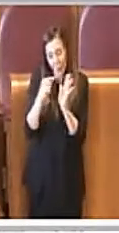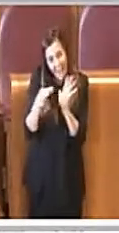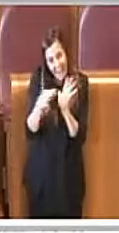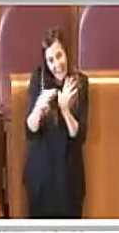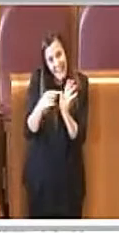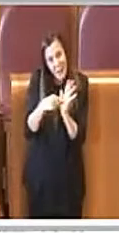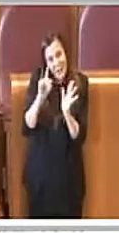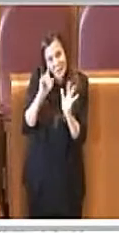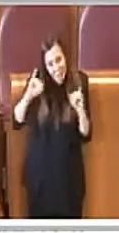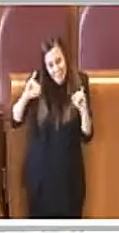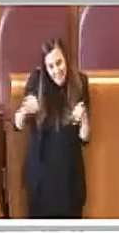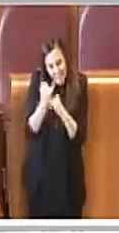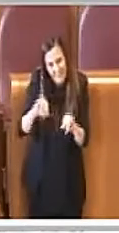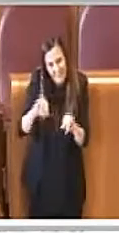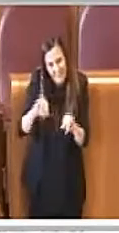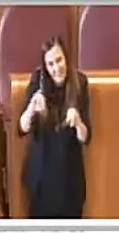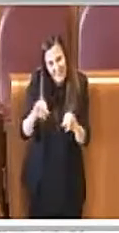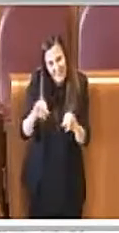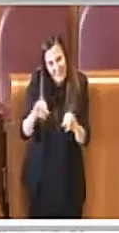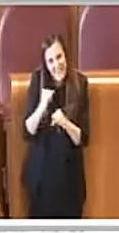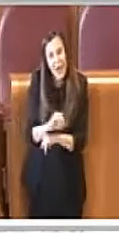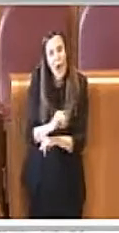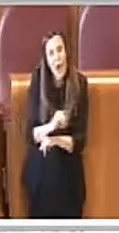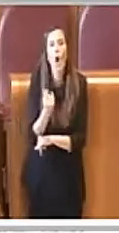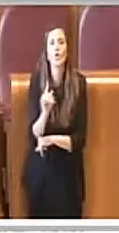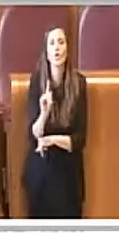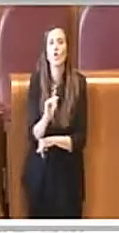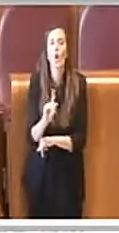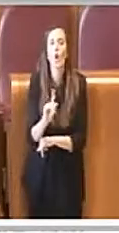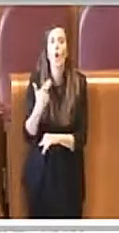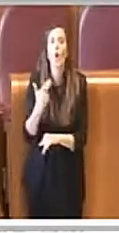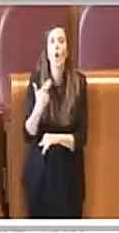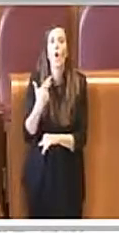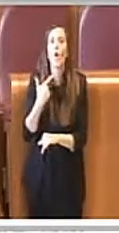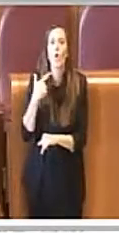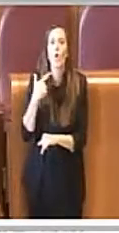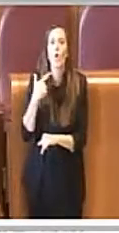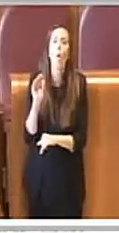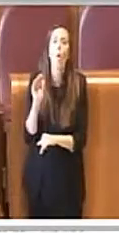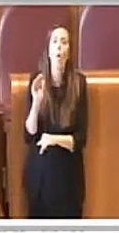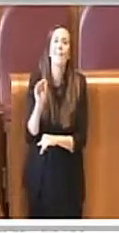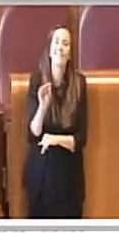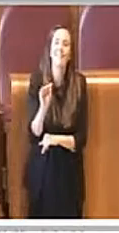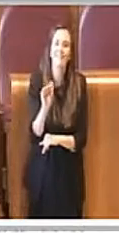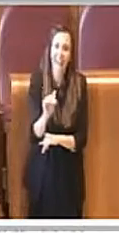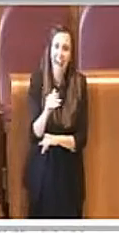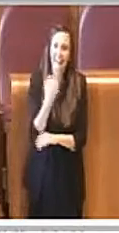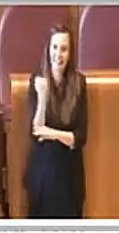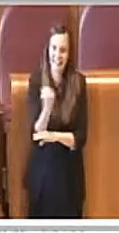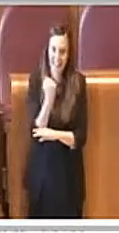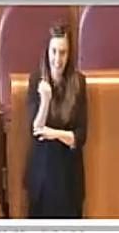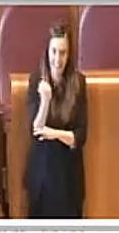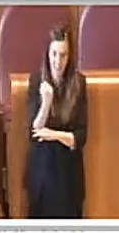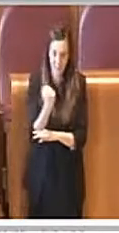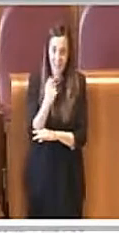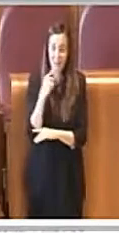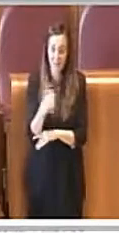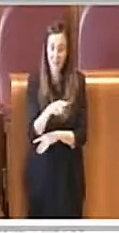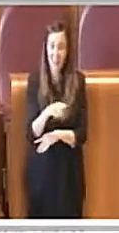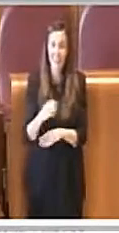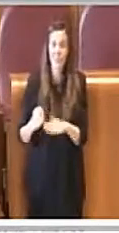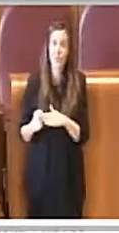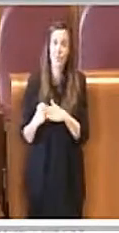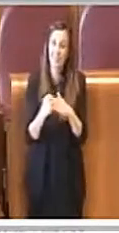della non corresponsione di costi ordinari di conduzione del servizio, che non siano poi sostenuti